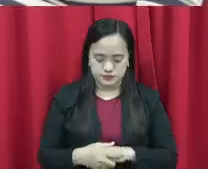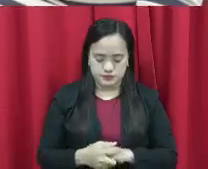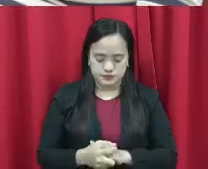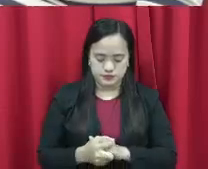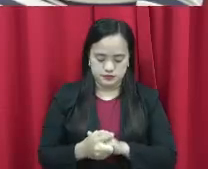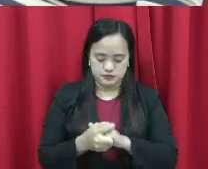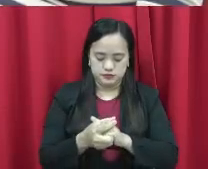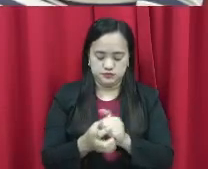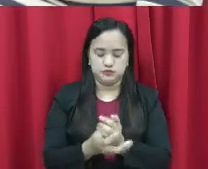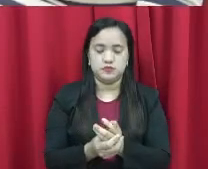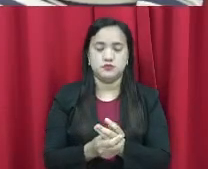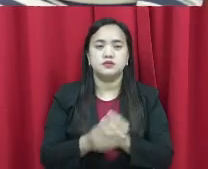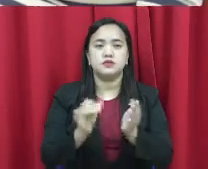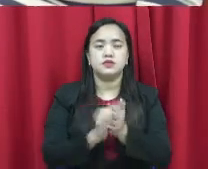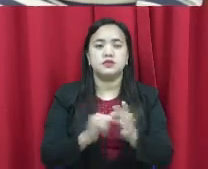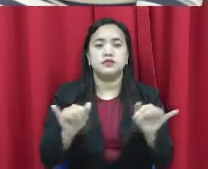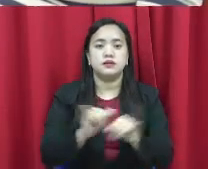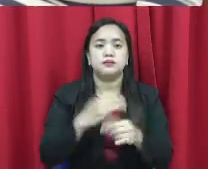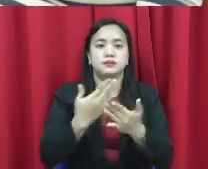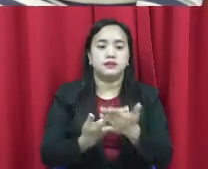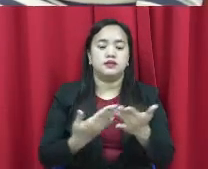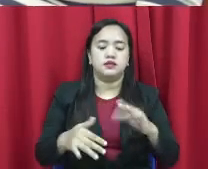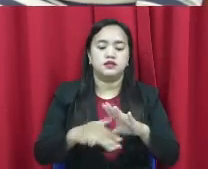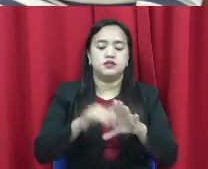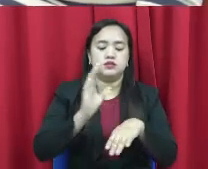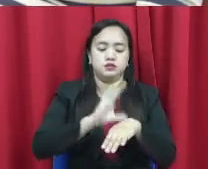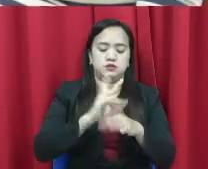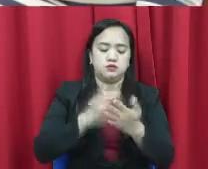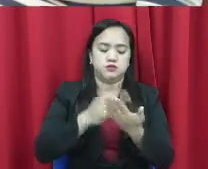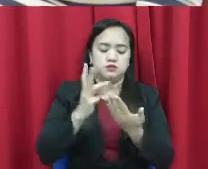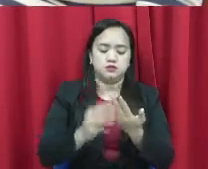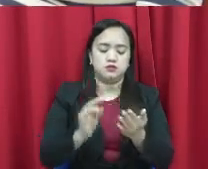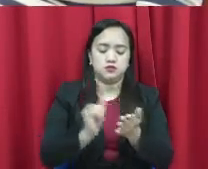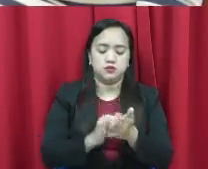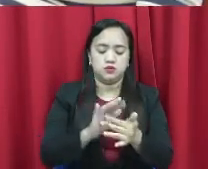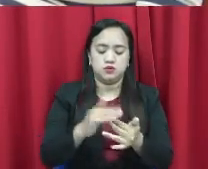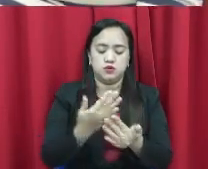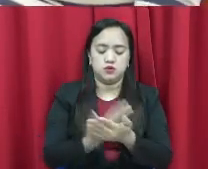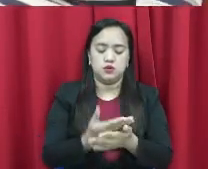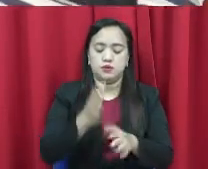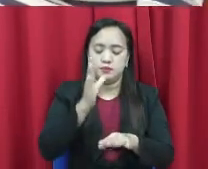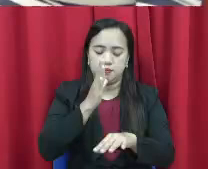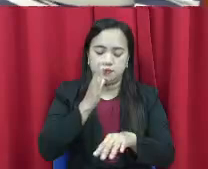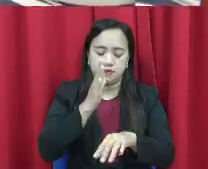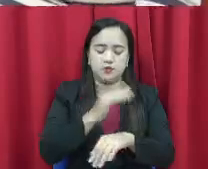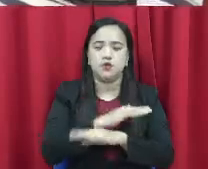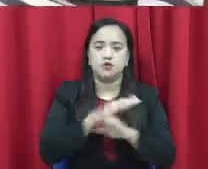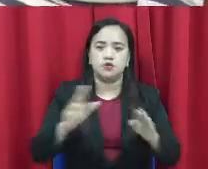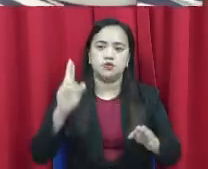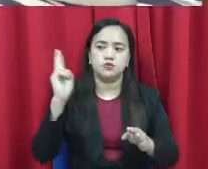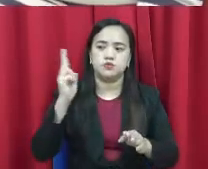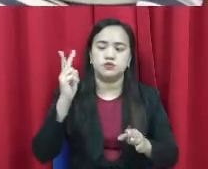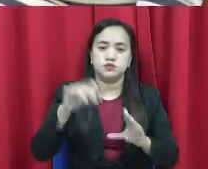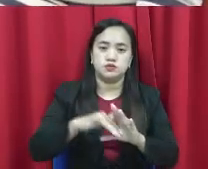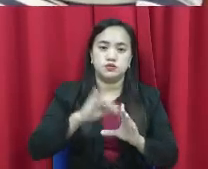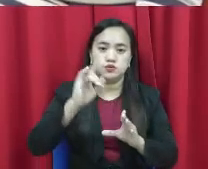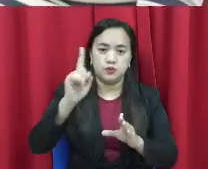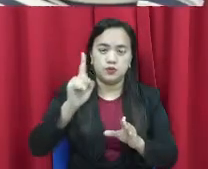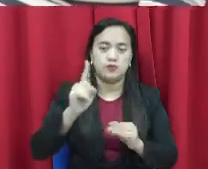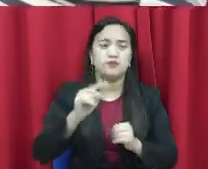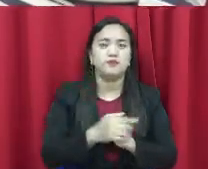preaching Doon na tayo lalo na sa mga mothers ay Hwag po tayo gagawa ng isang permanenteng